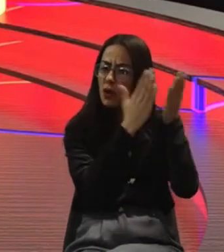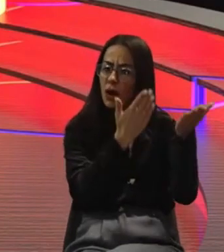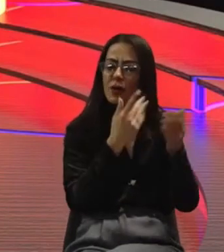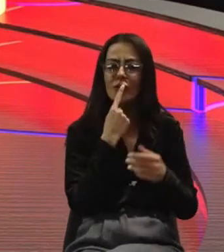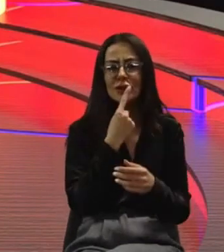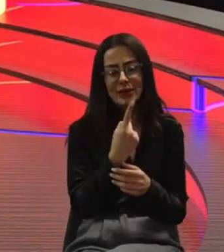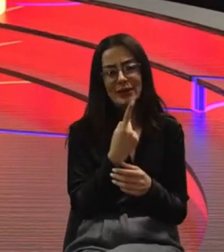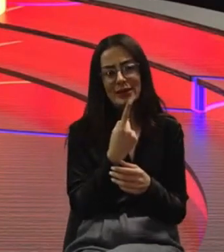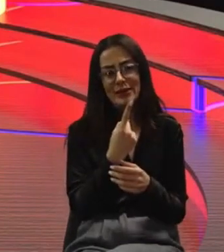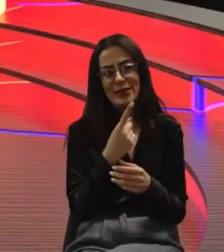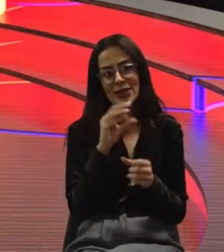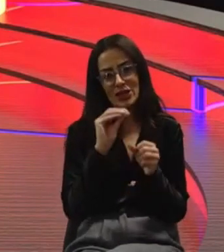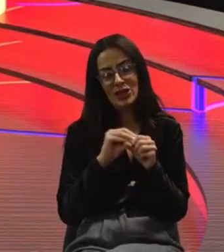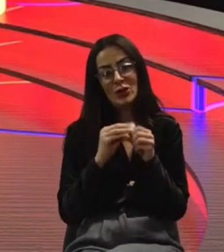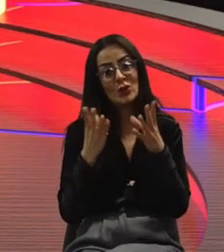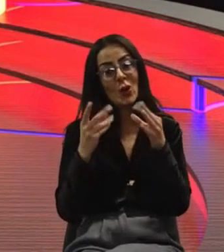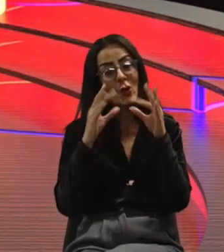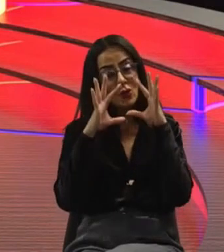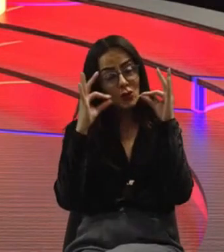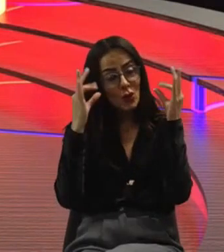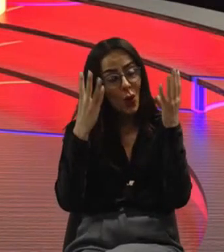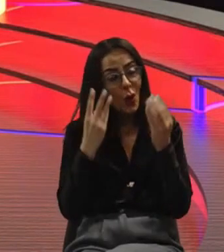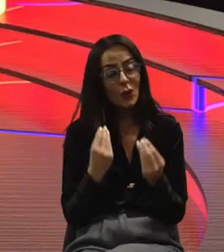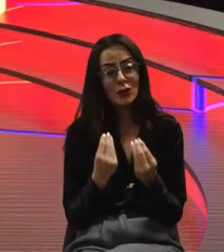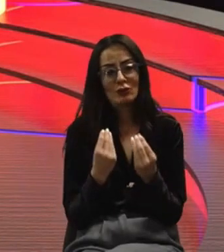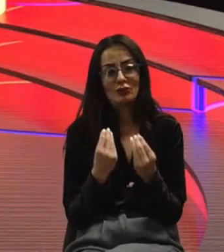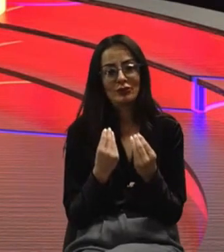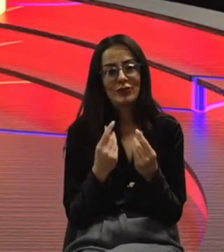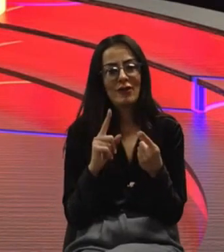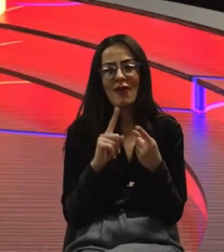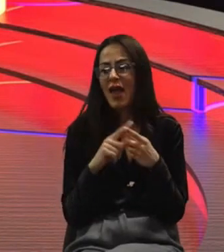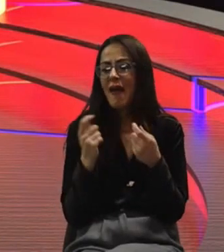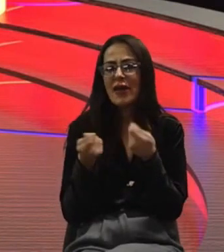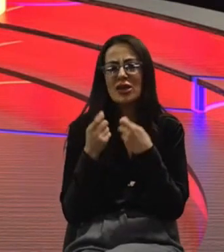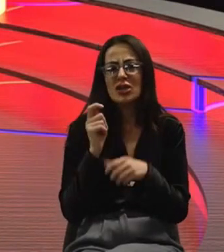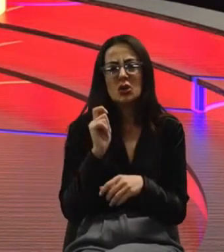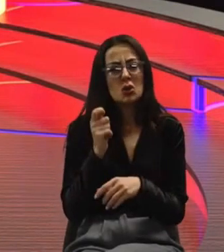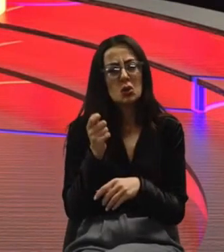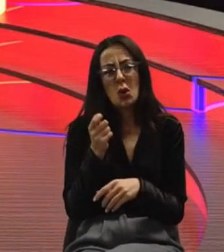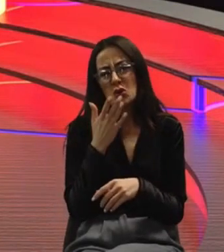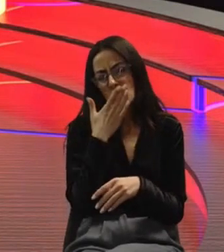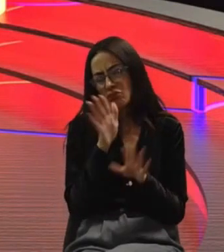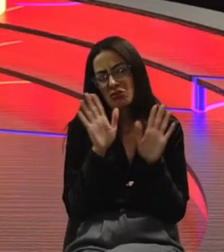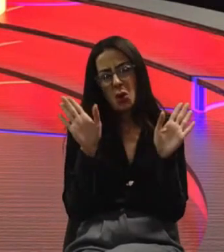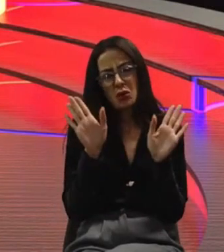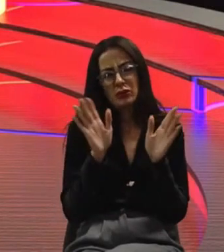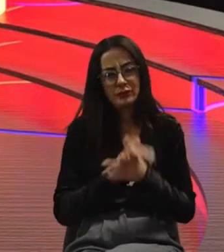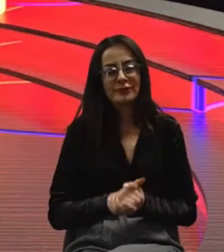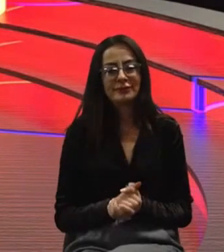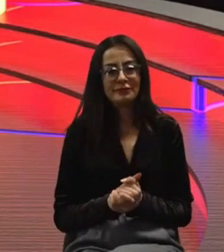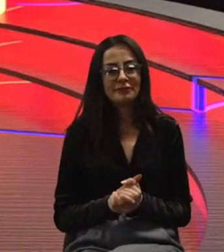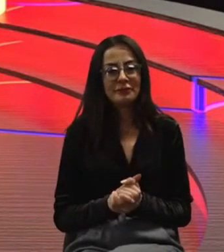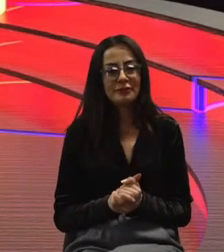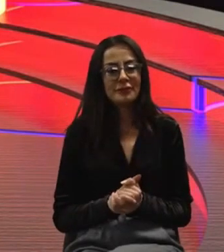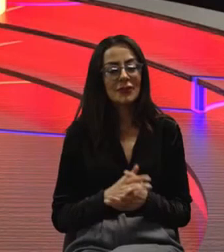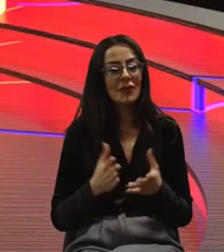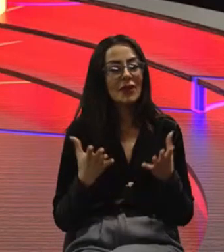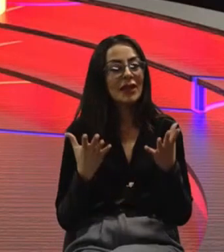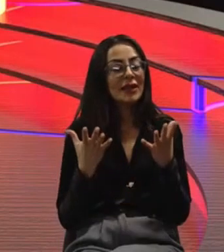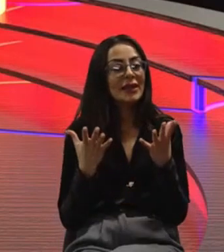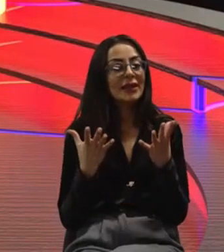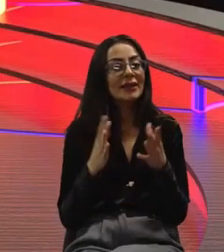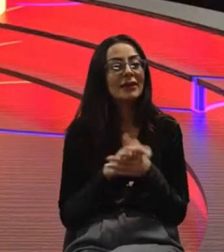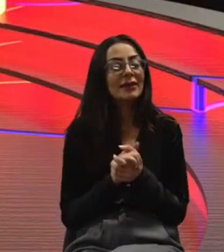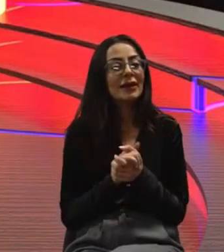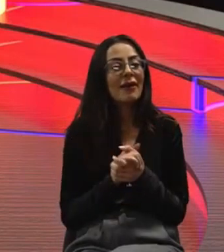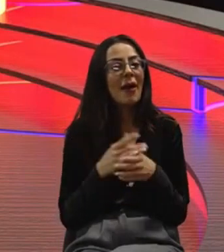oldum hiçbir zaman bana O işlerde zor gelmedi Evet Ee O çok güzel çok enteresan size